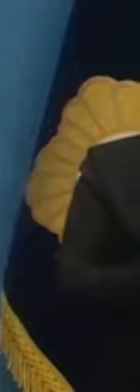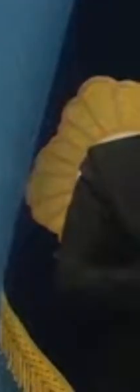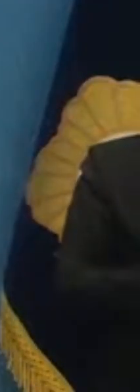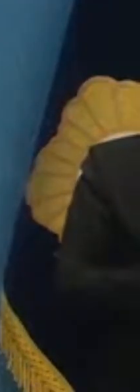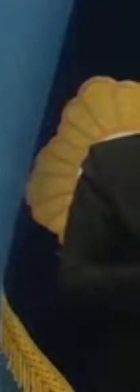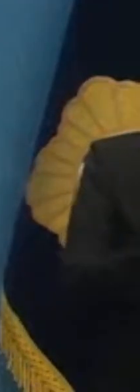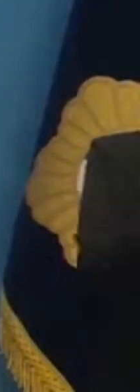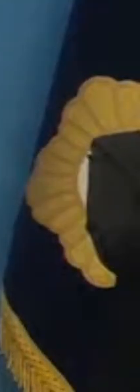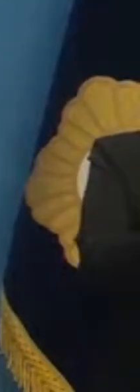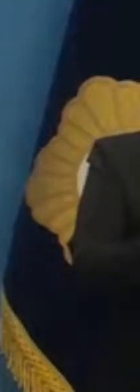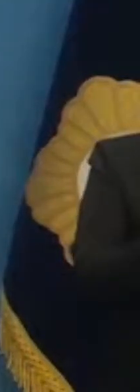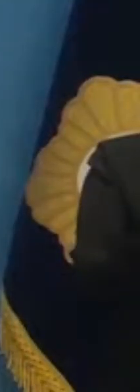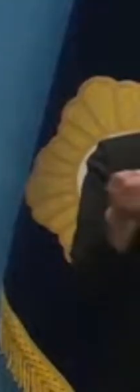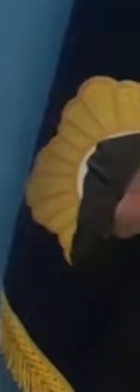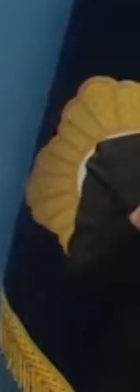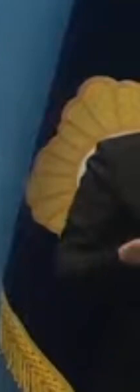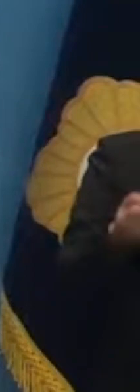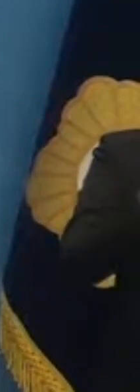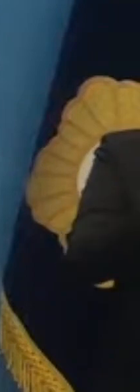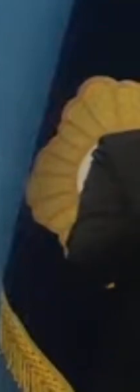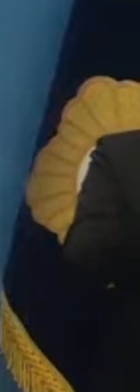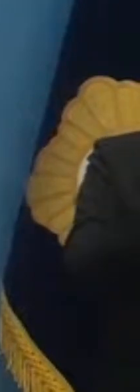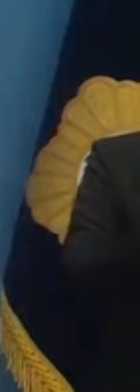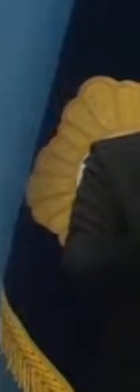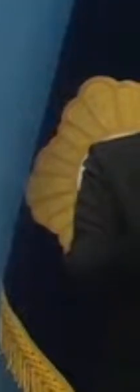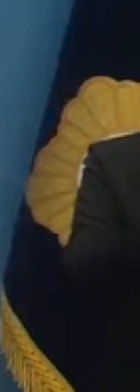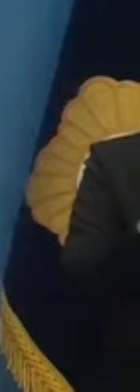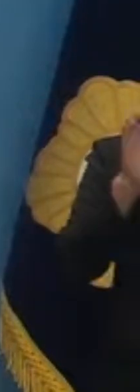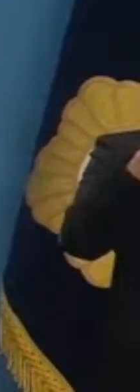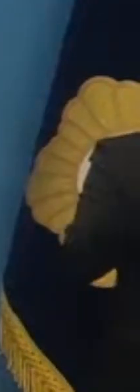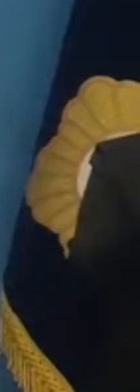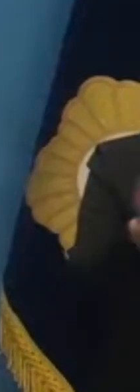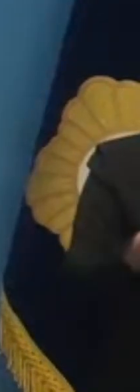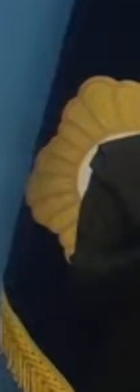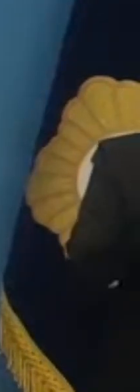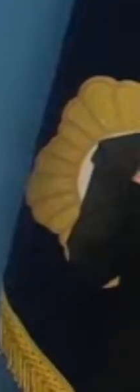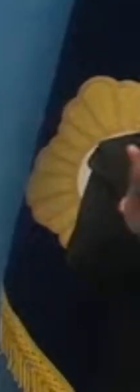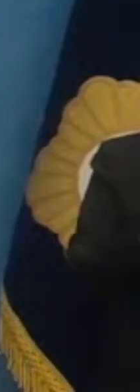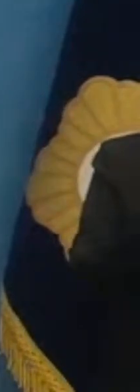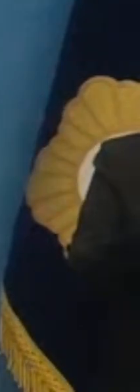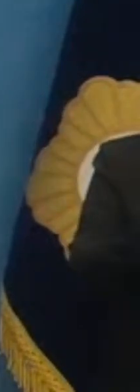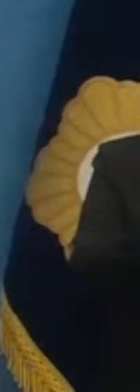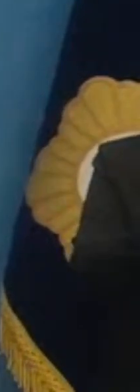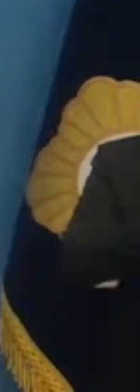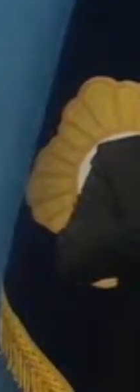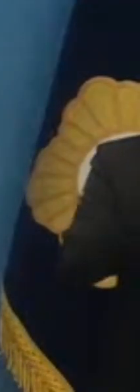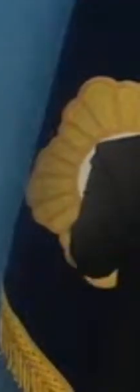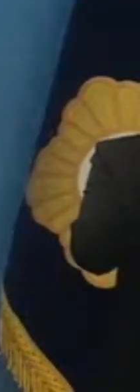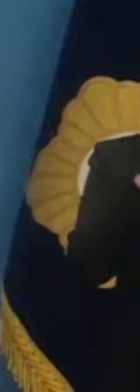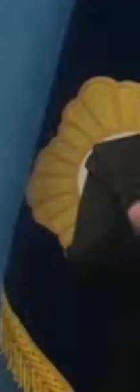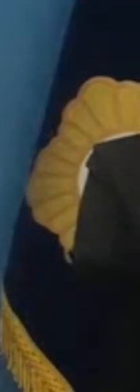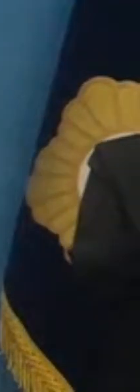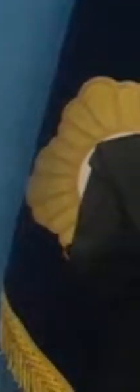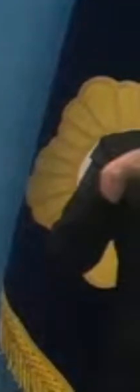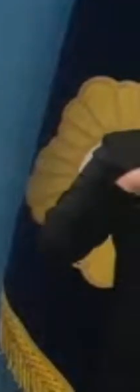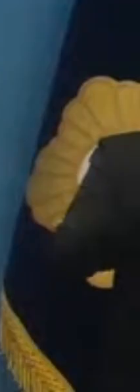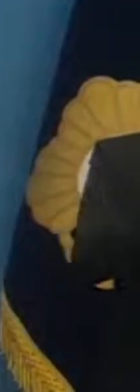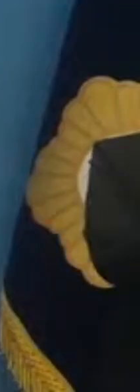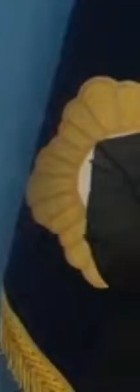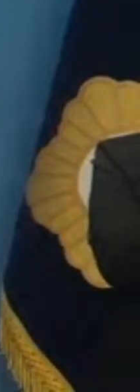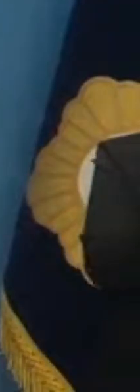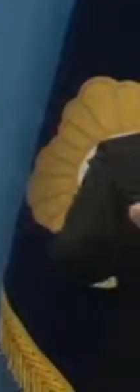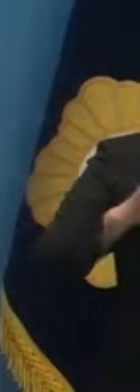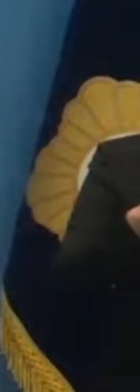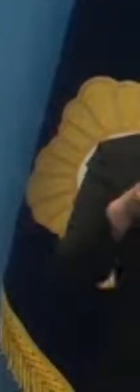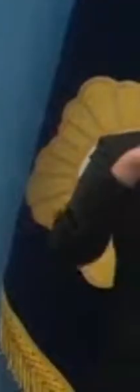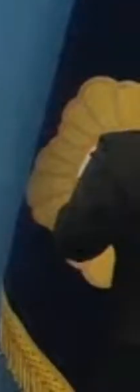내란 선동, 부정선거론 주장 극우 세력 게시자와 공모했다고 의심하기에 충분한 만큼 입장을 밝히고 국민